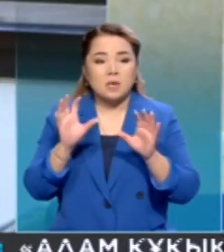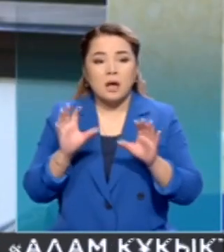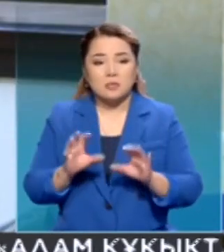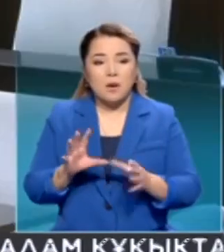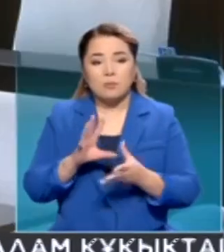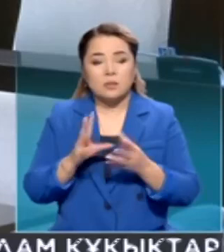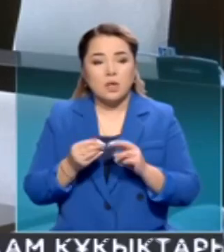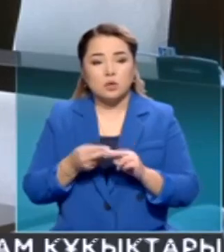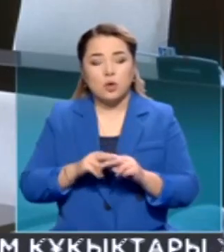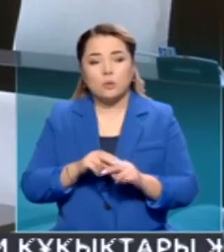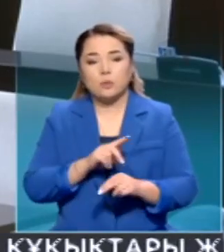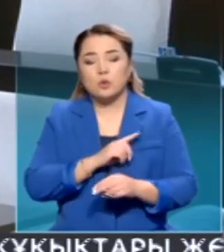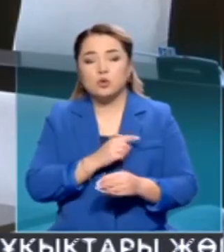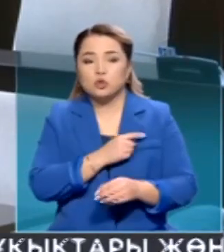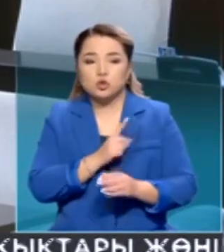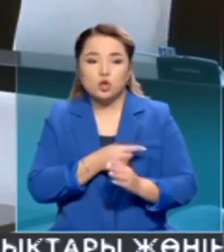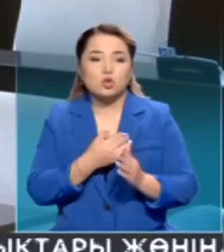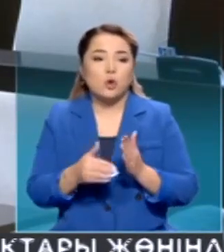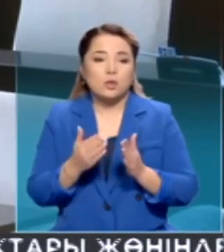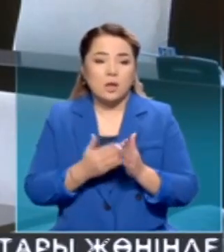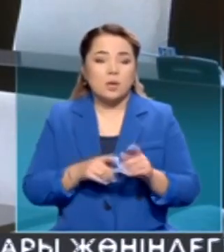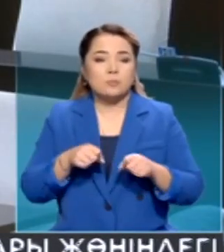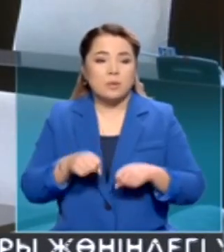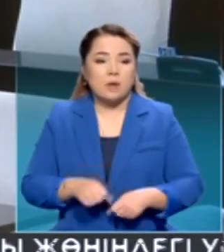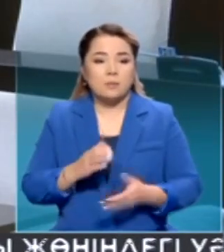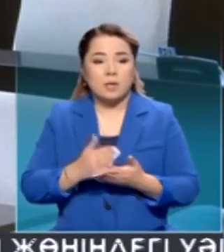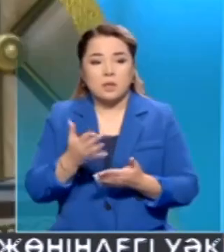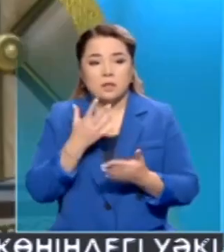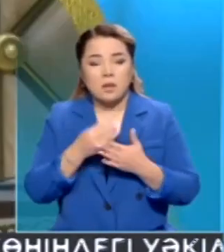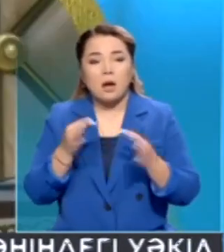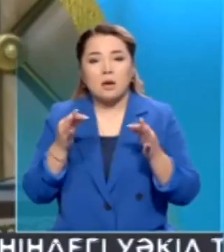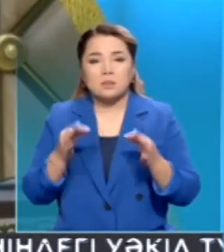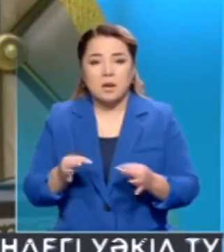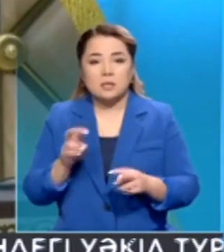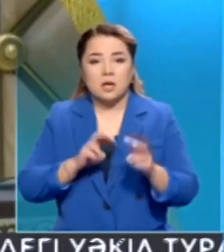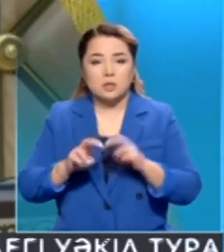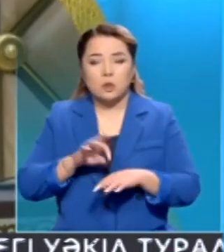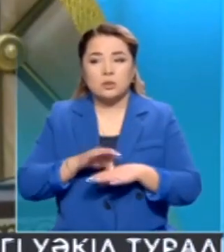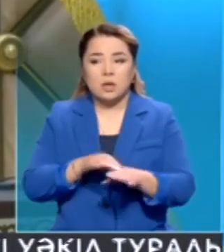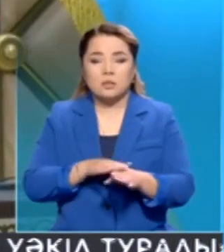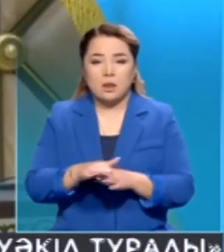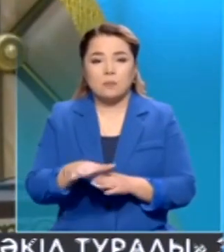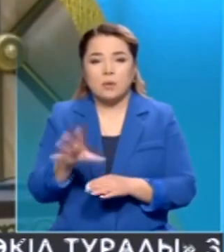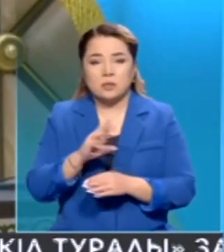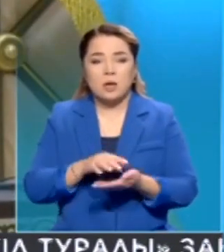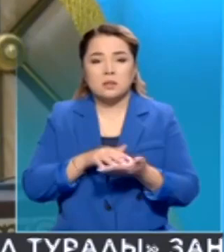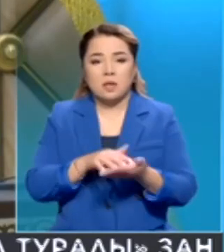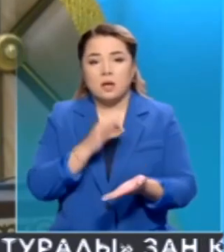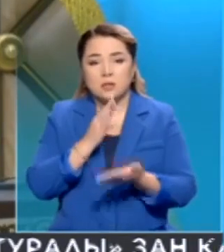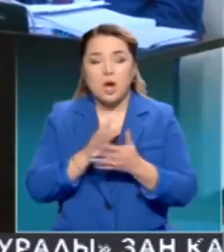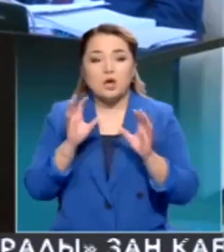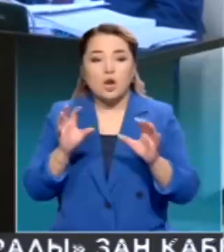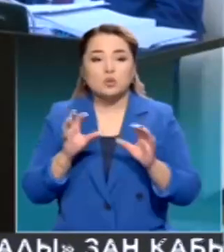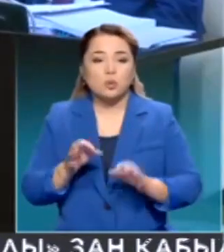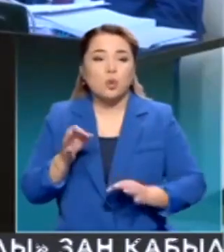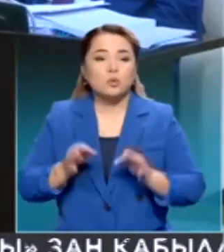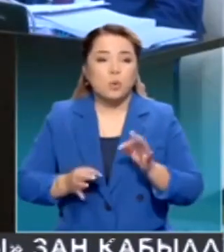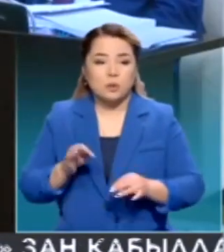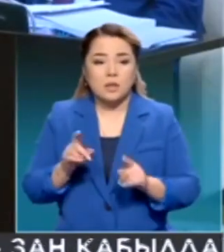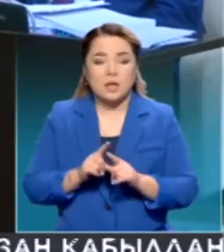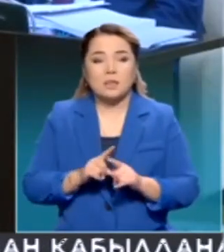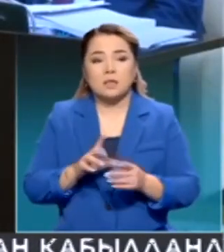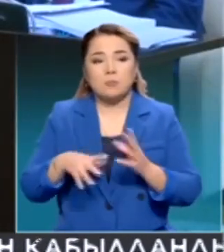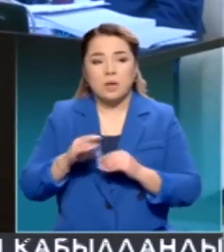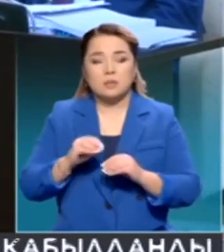заңдарын күшті жоятын құзыретке ие болады. Әділдік іздеп шарқ ұрғандарға да араша болмақ. Конституциялық сот құру туралы